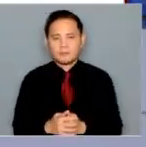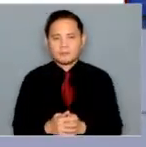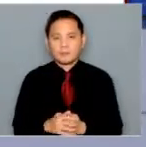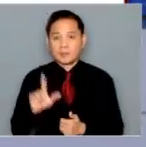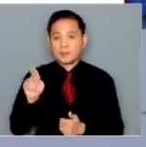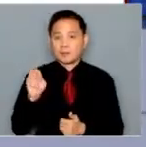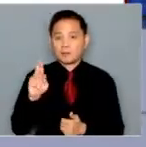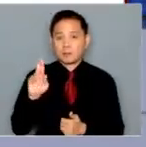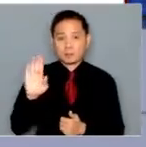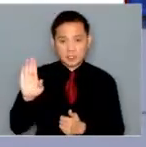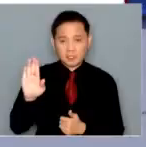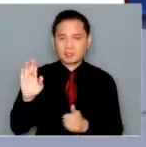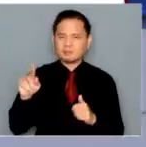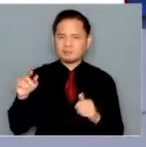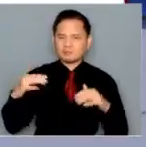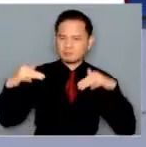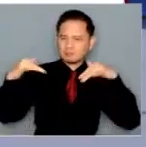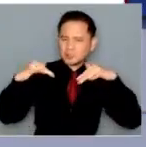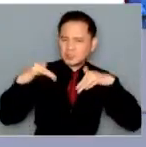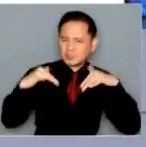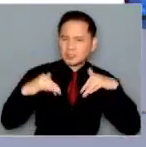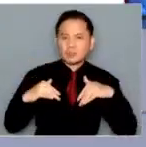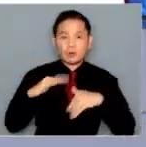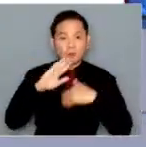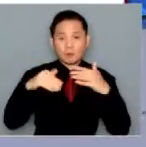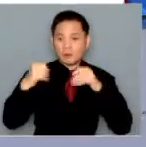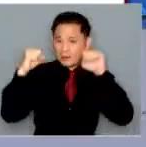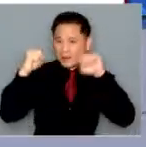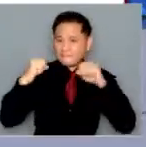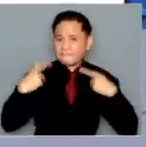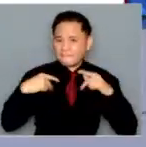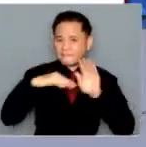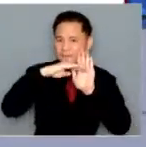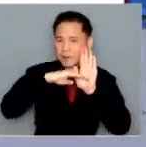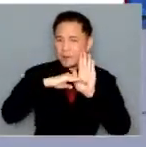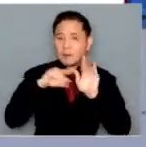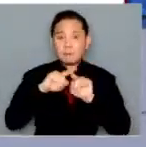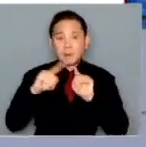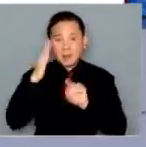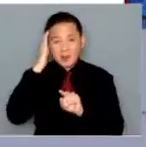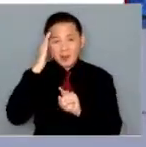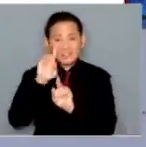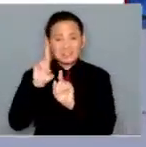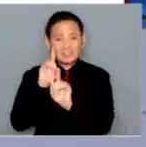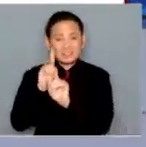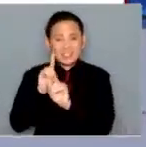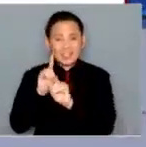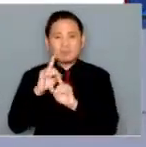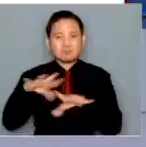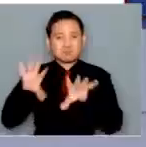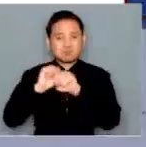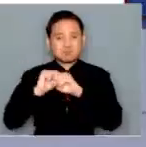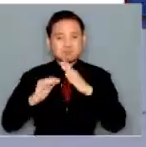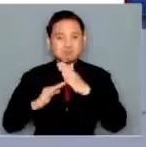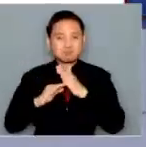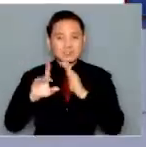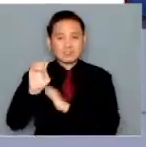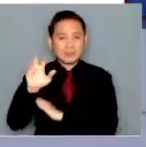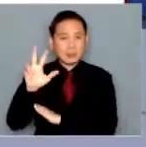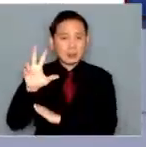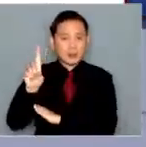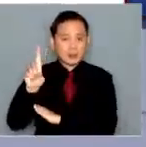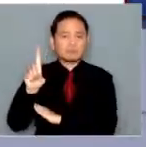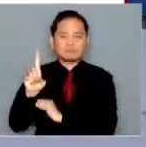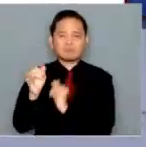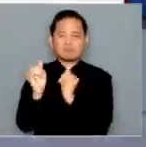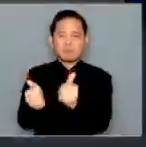na luwagan pa ang requirements sa consolidation, hindi raw nila iuurong ang deadline nito sa katapusan ng taon. Nasa front ng balitang yan si Gerard